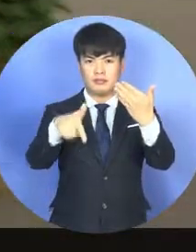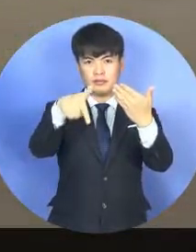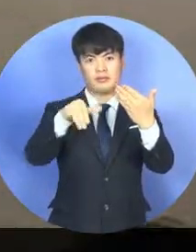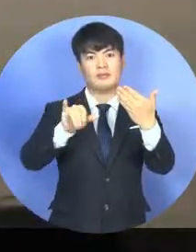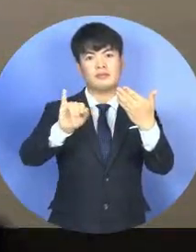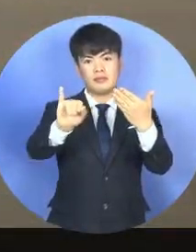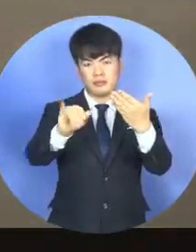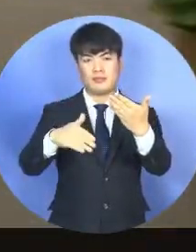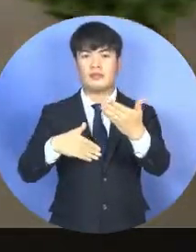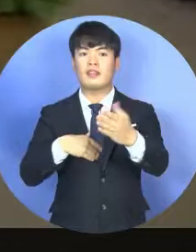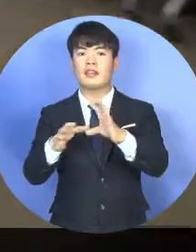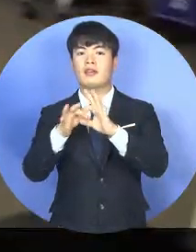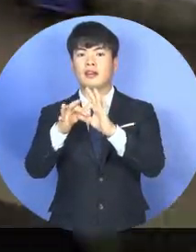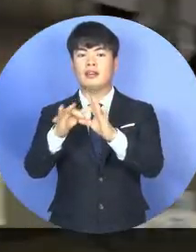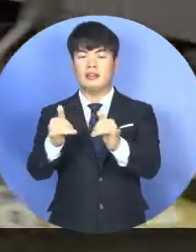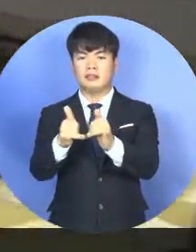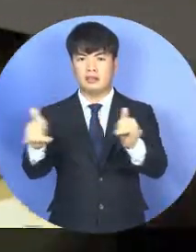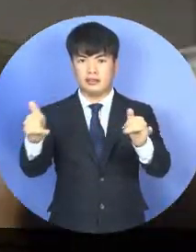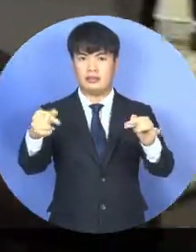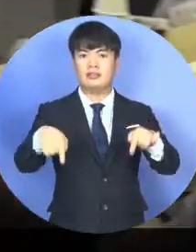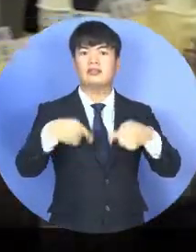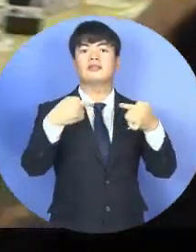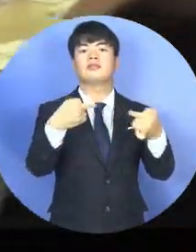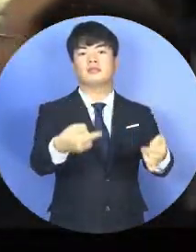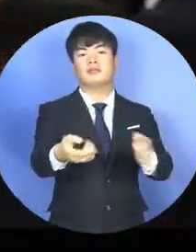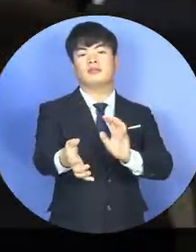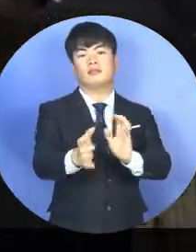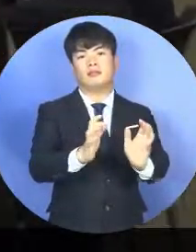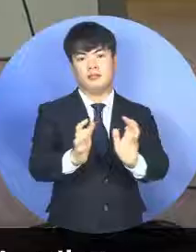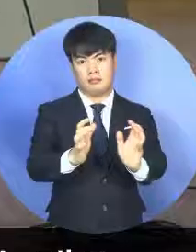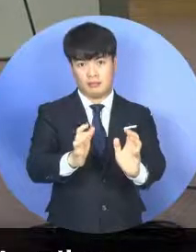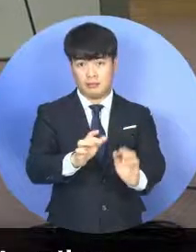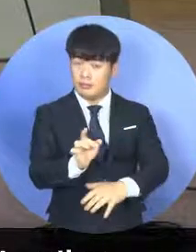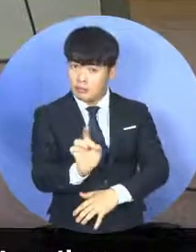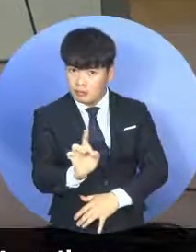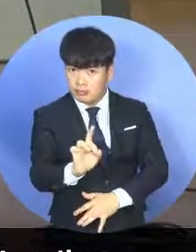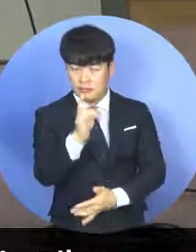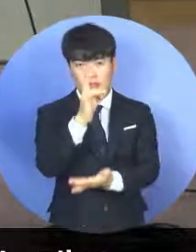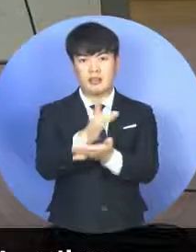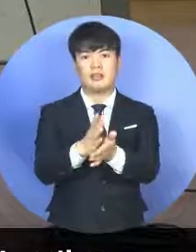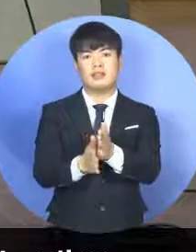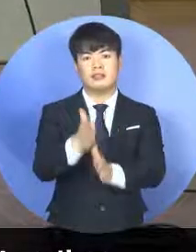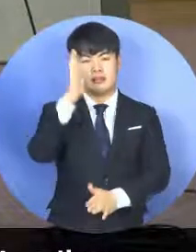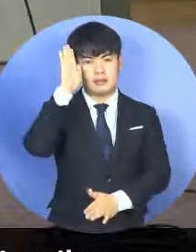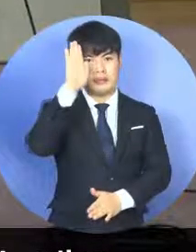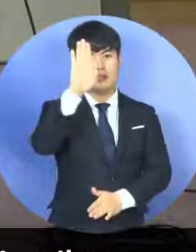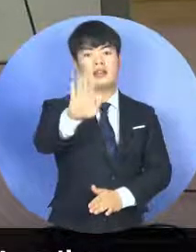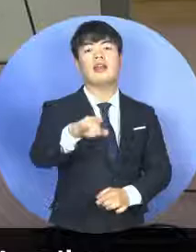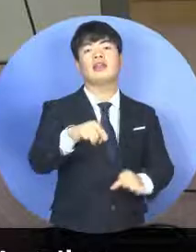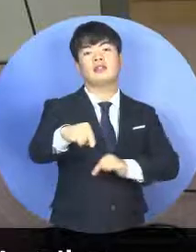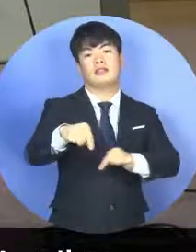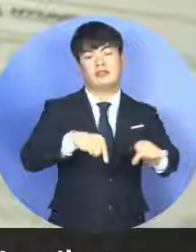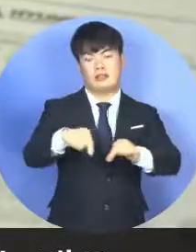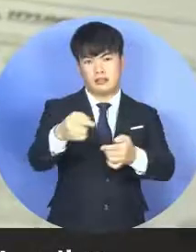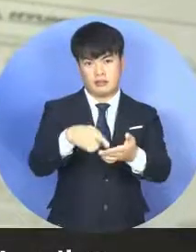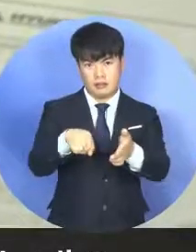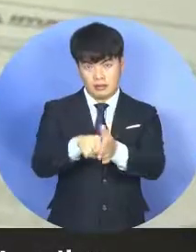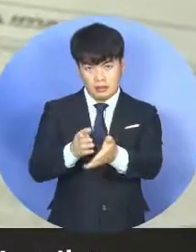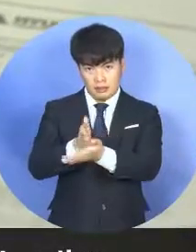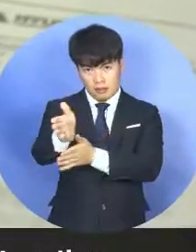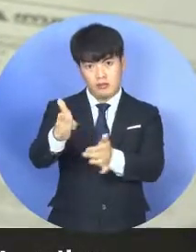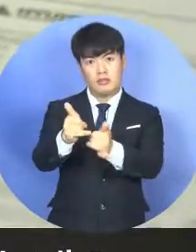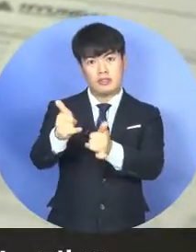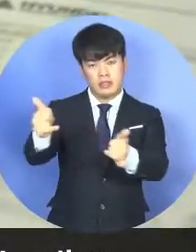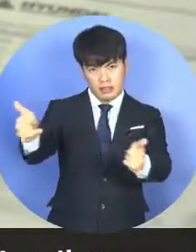제9기 정책자문단과 관계공무원이 참석한 가운데 열린 이번 회의는 천안시 미래정책에 대한 전문가의 자문을 듣고 발전